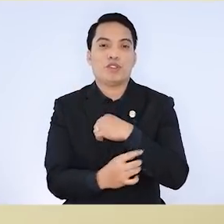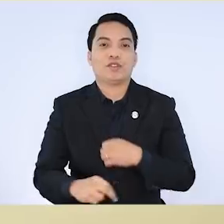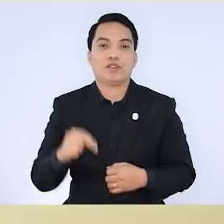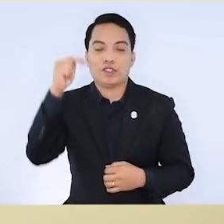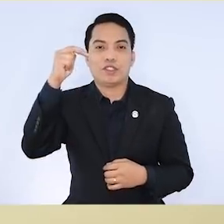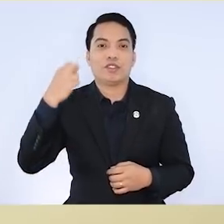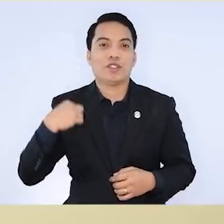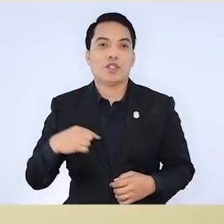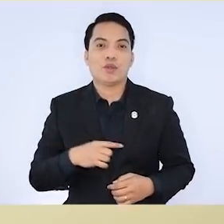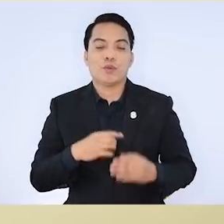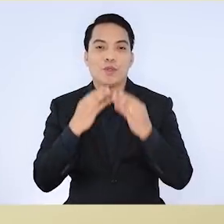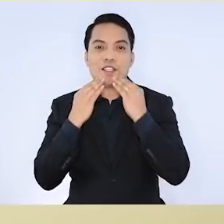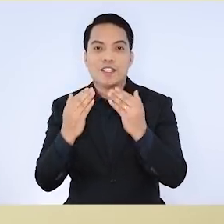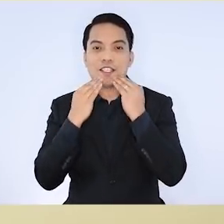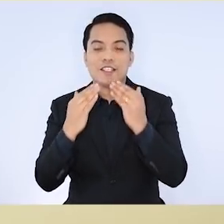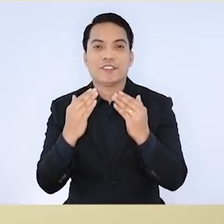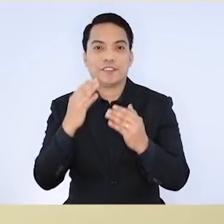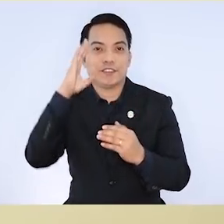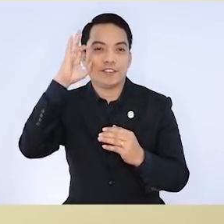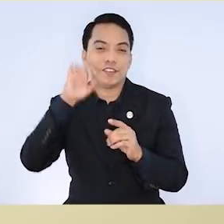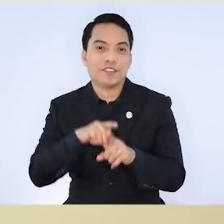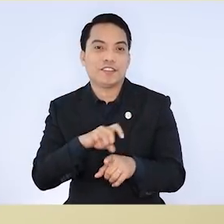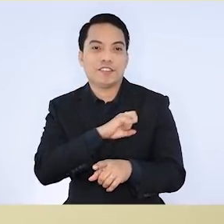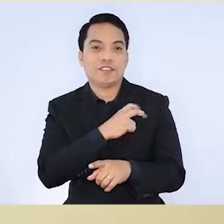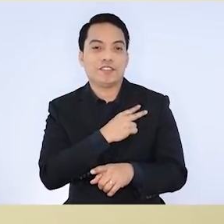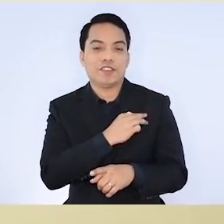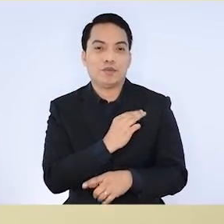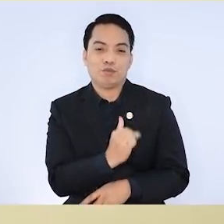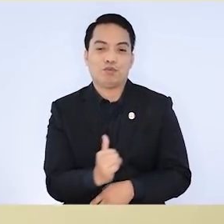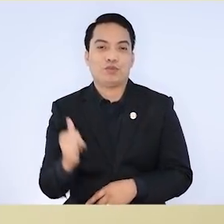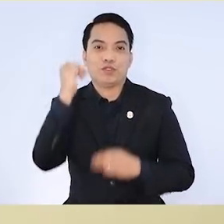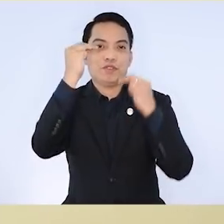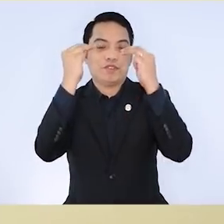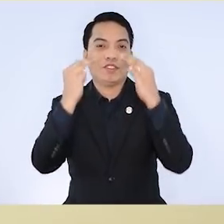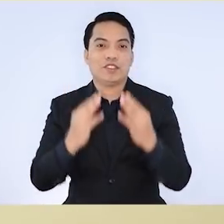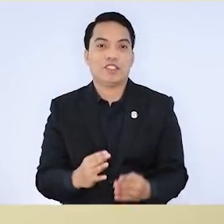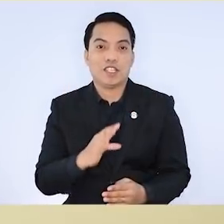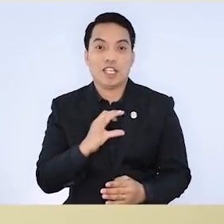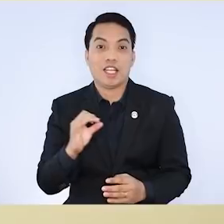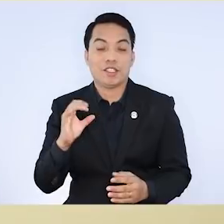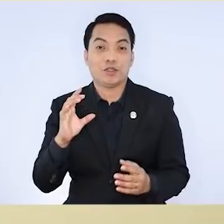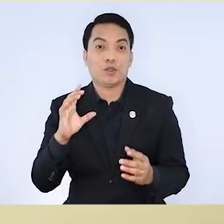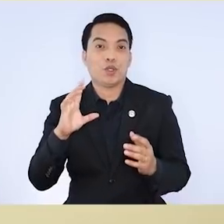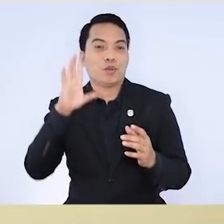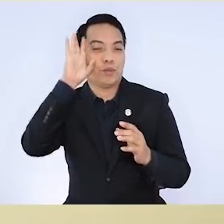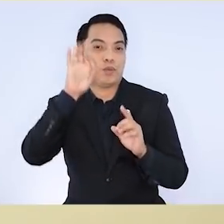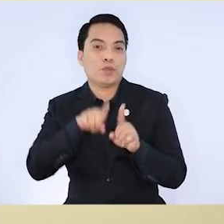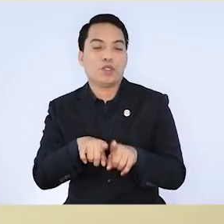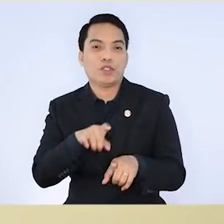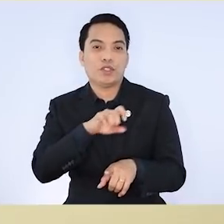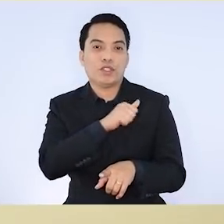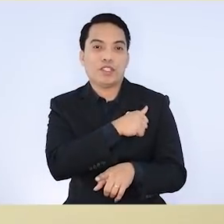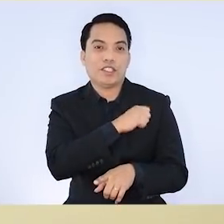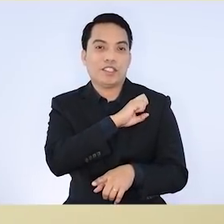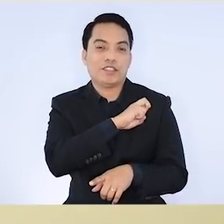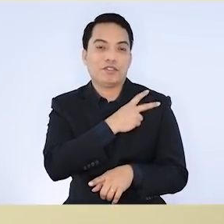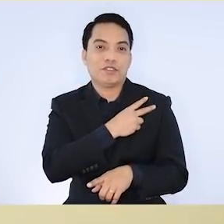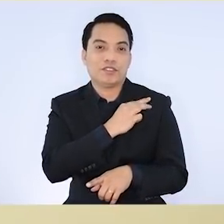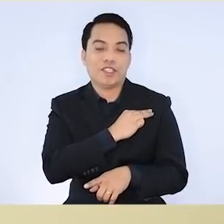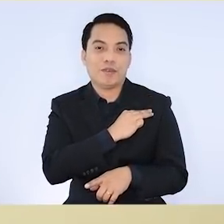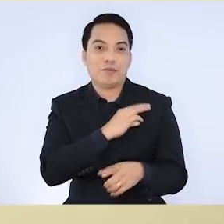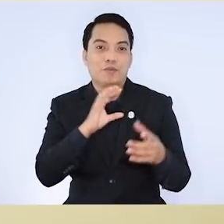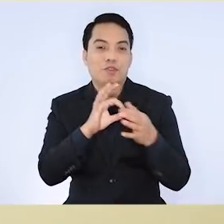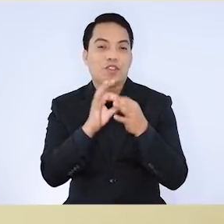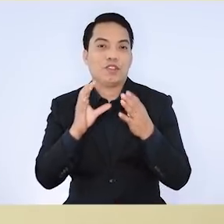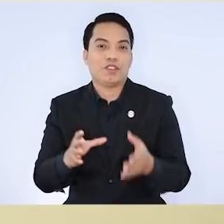sa kapatid na Eduardo V. Manalo, ang ating pong tagapamahalang pangkalahatan, at sa kapatid po na Angelo Eranio Manalo, ang